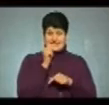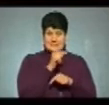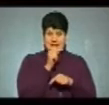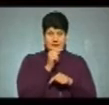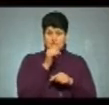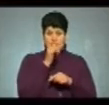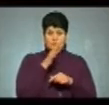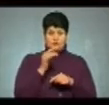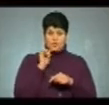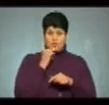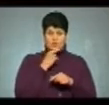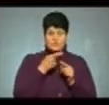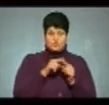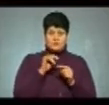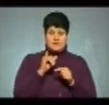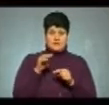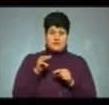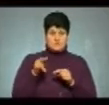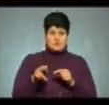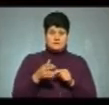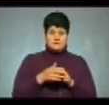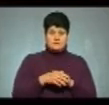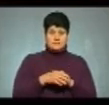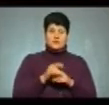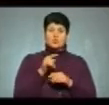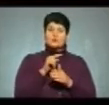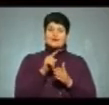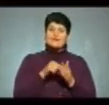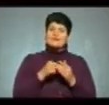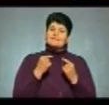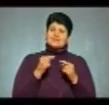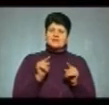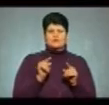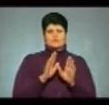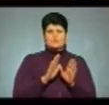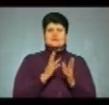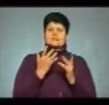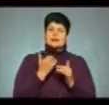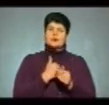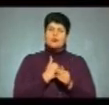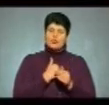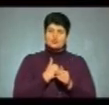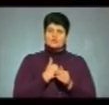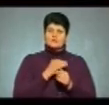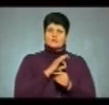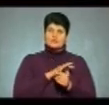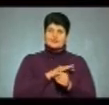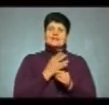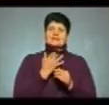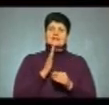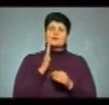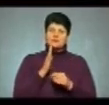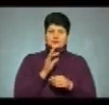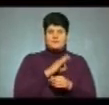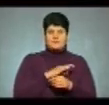можуть не економити на цьому ІТП. Правильно я розумію? Ні, тут питання в іншому. Скільки схочуть споживати, стільки і будуть споживати.